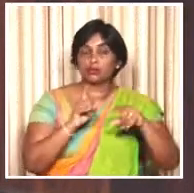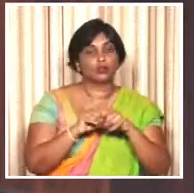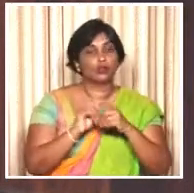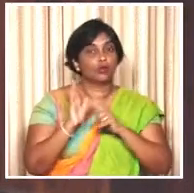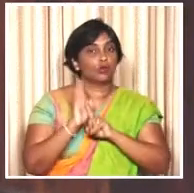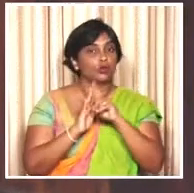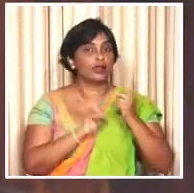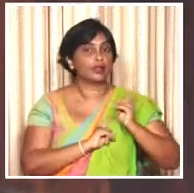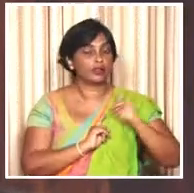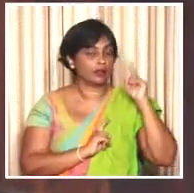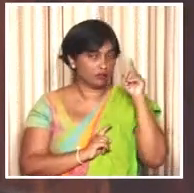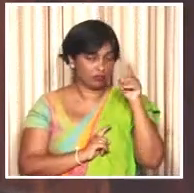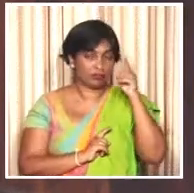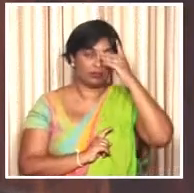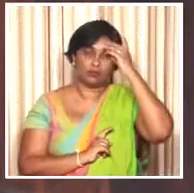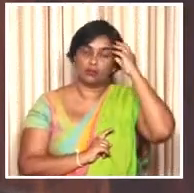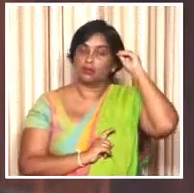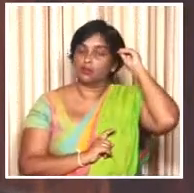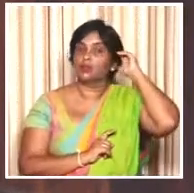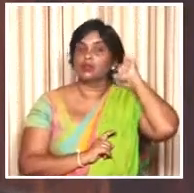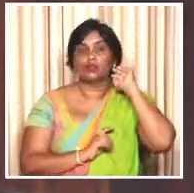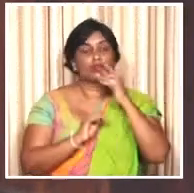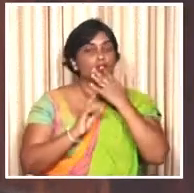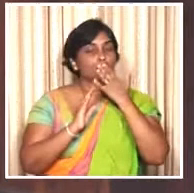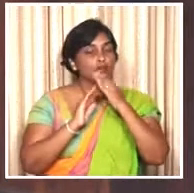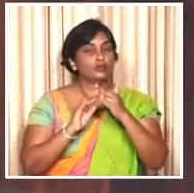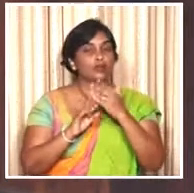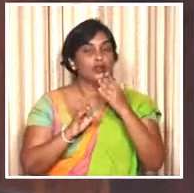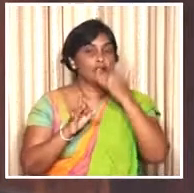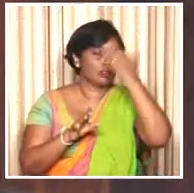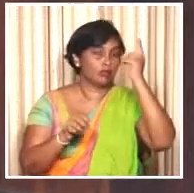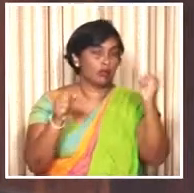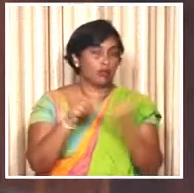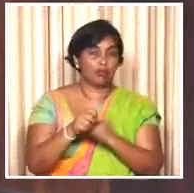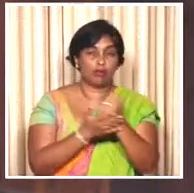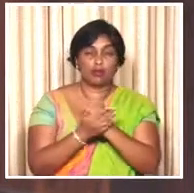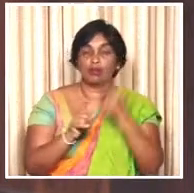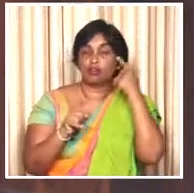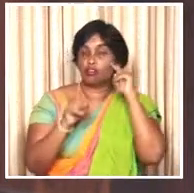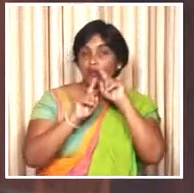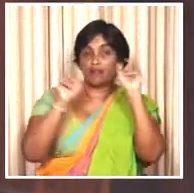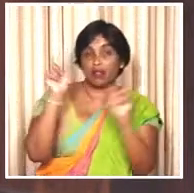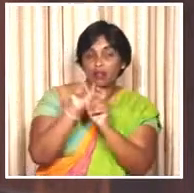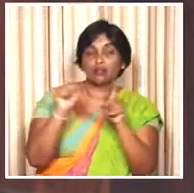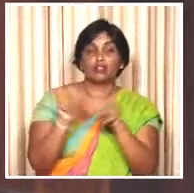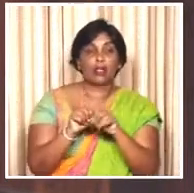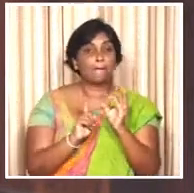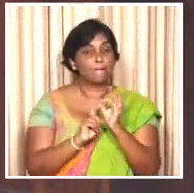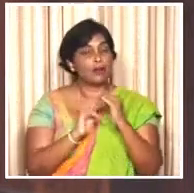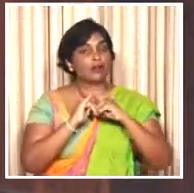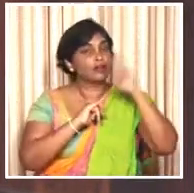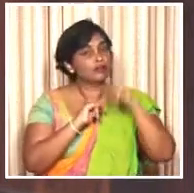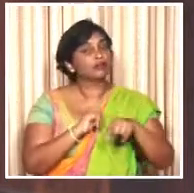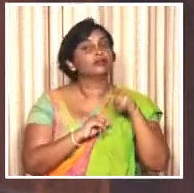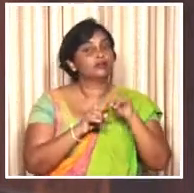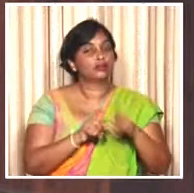අර කැනඩාවේ ඔන්ටේරියෝ ප්‍රාන්තීය පාසල්වල දෙමළ සමූල් ඝාතනයක් සිදු වුණා කියන විෂය ඇතුළත් කළා වගේ පුද්ගලික විශ්වවිද්‍යාලවල